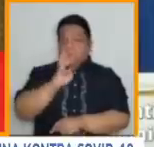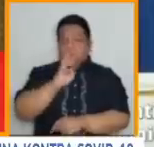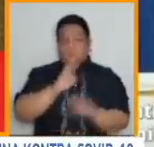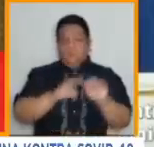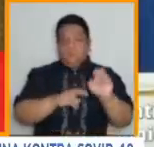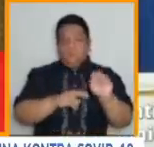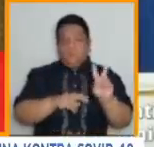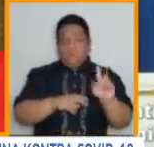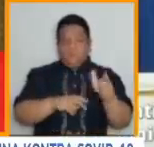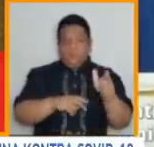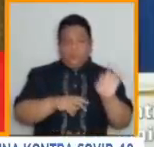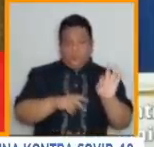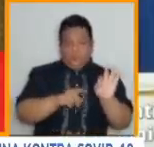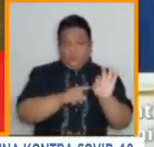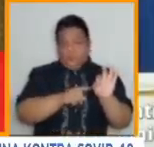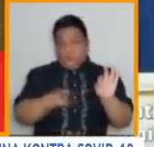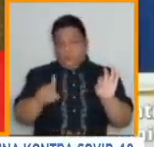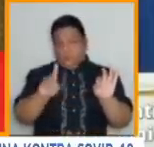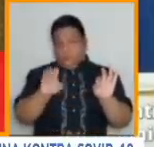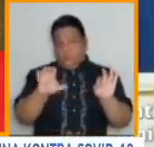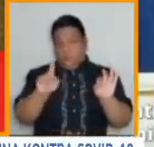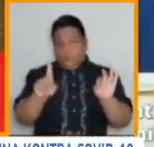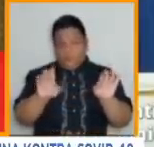of Bonifacio Day.